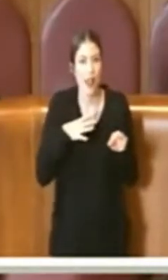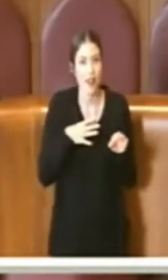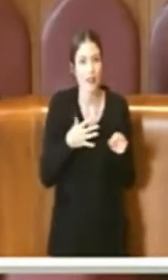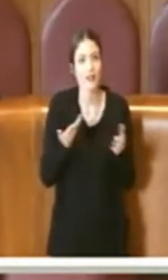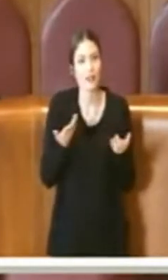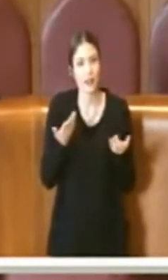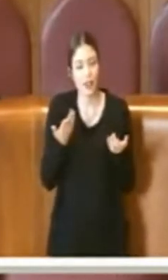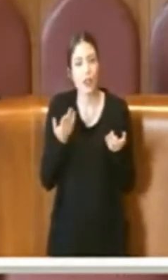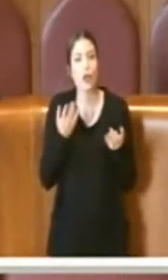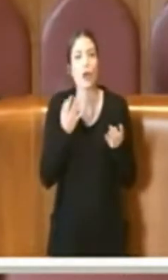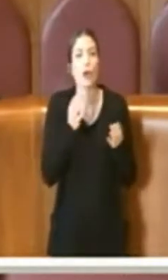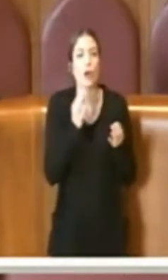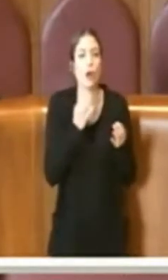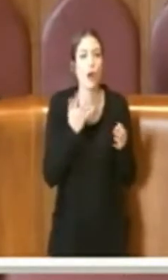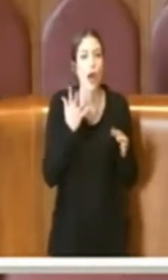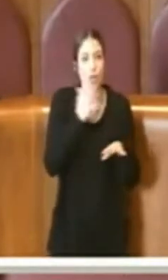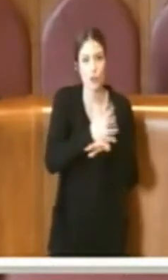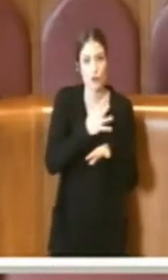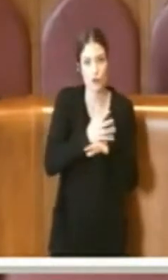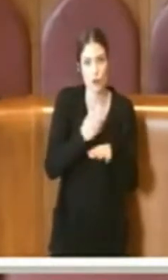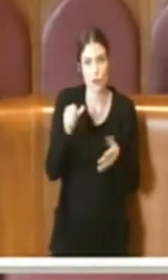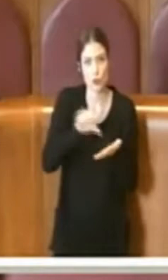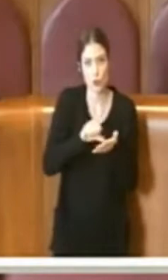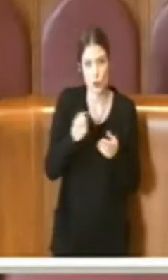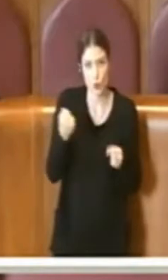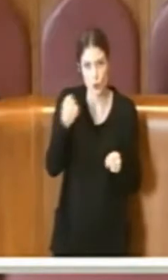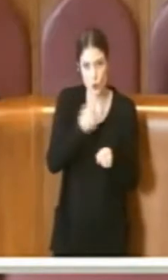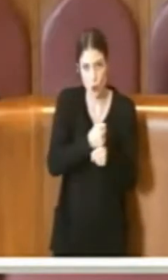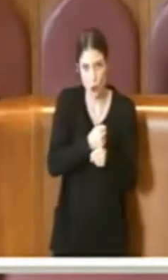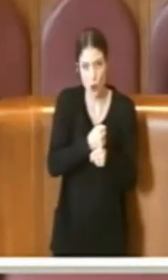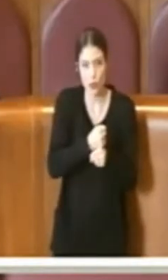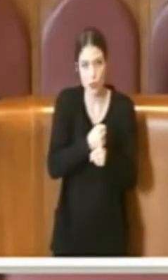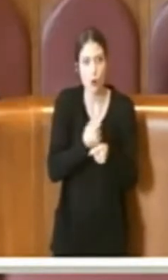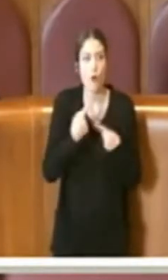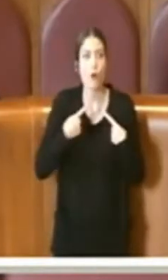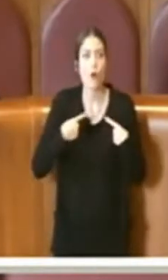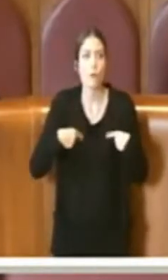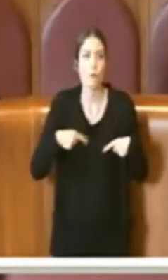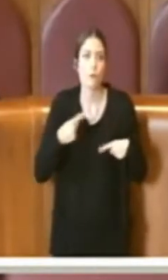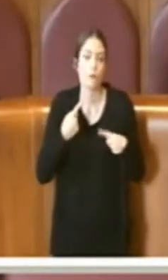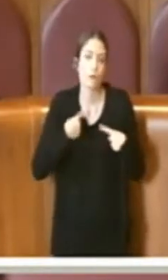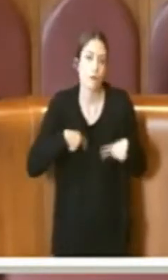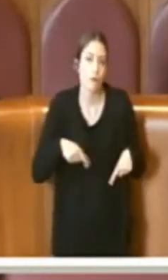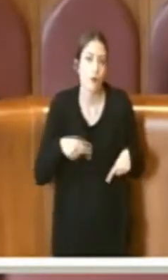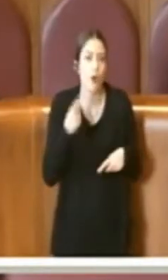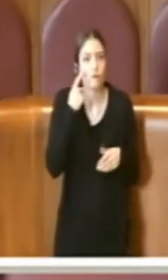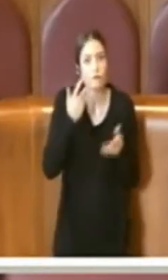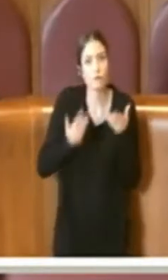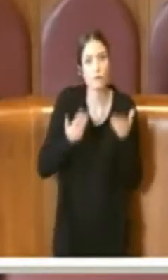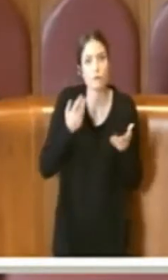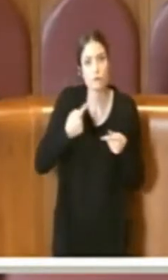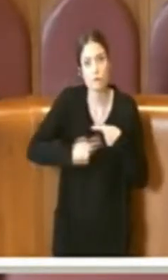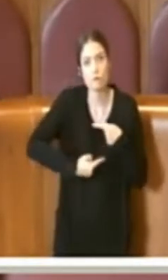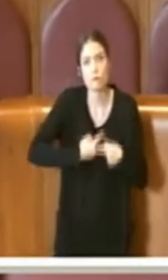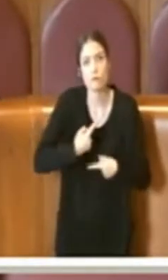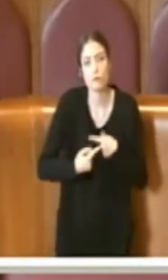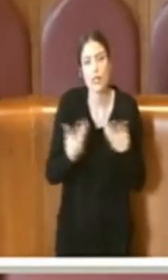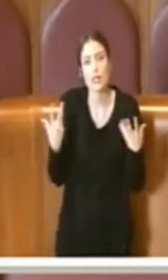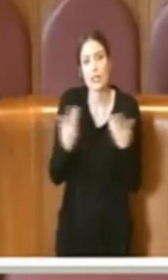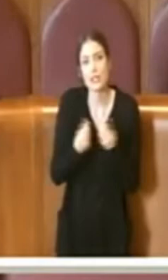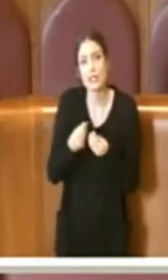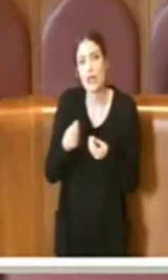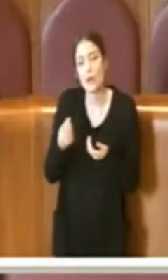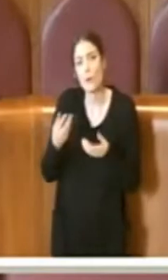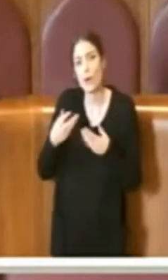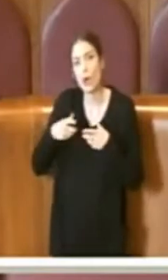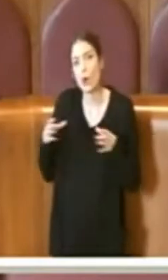per l'accesso al centro storico. Questo stiamo cercando di valutare con la Commissione Mobilità, con